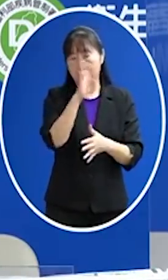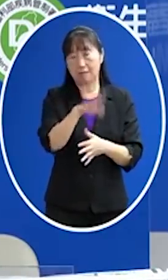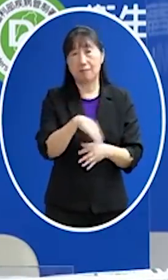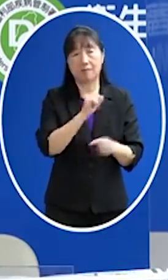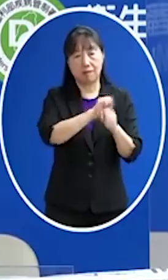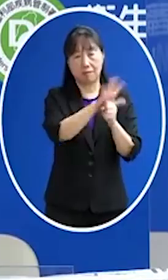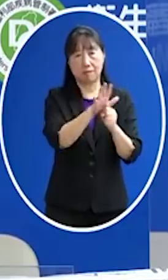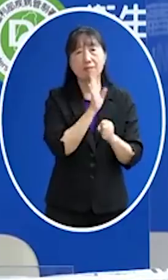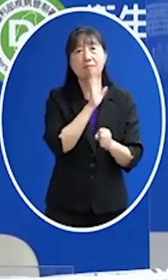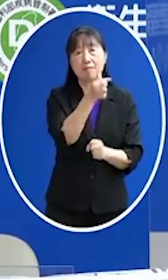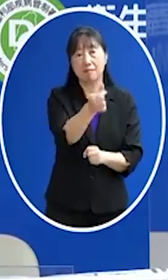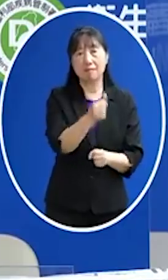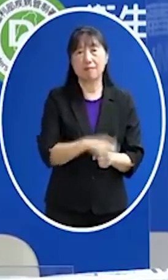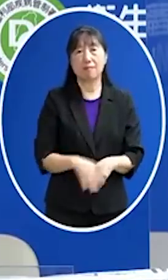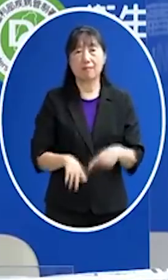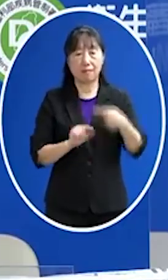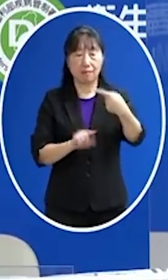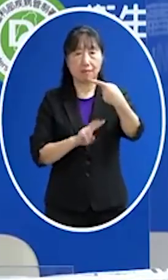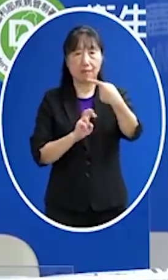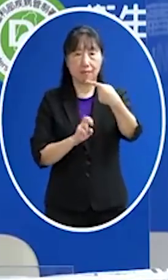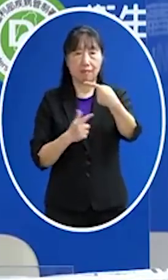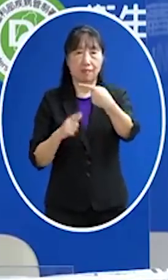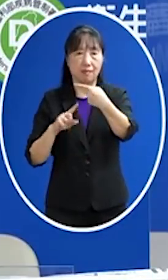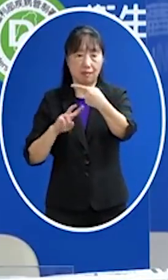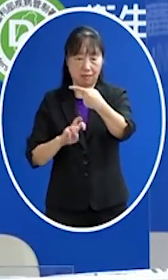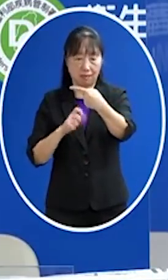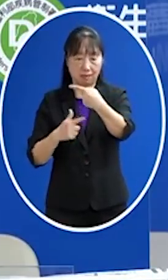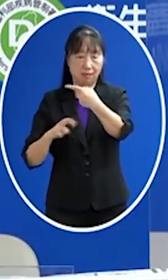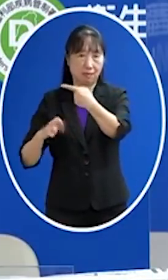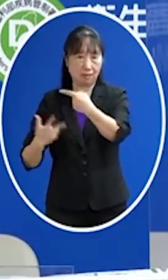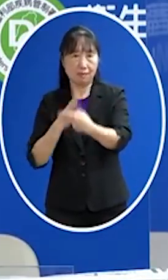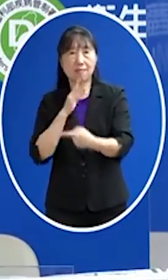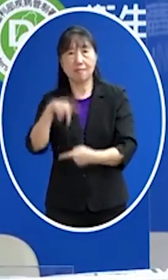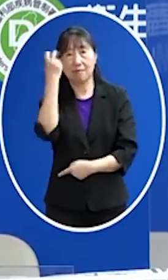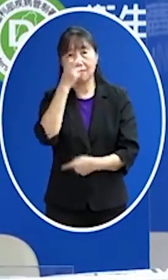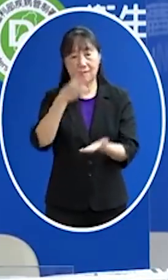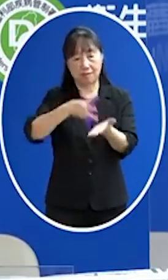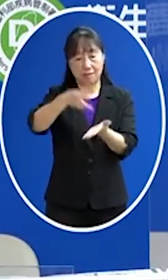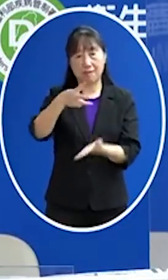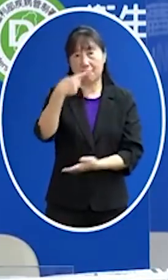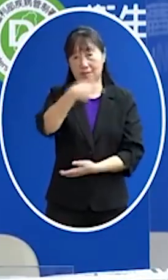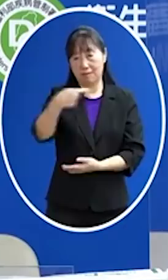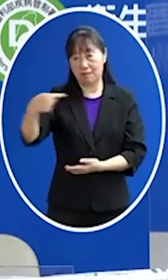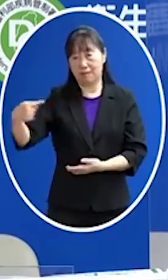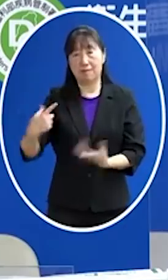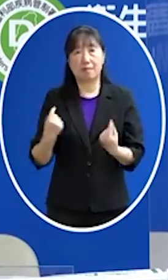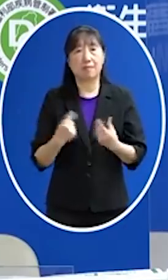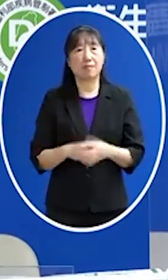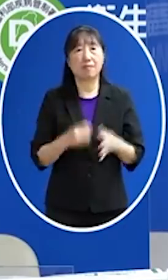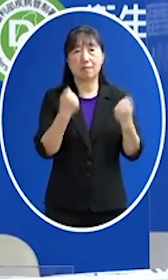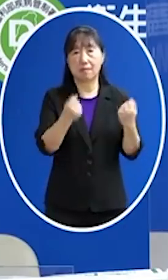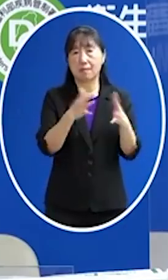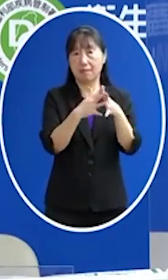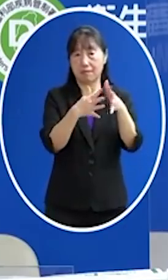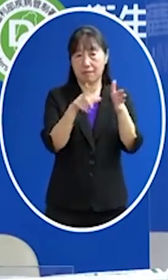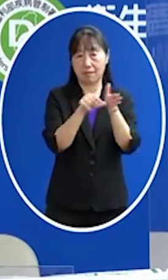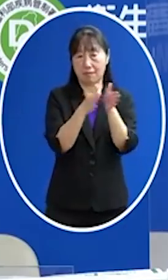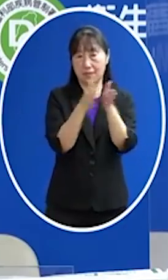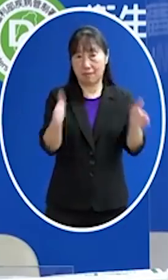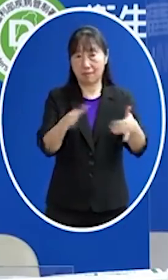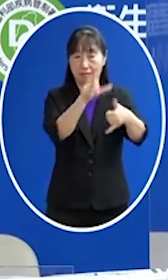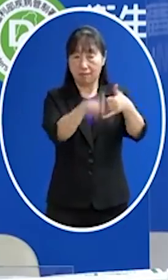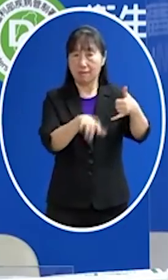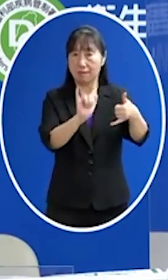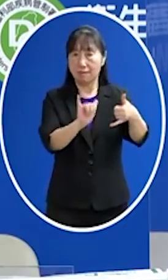的阳性，1月26、27、2月3日三次检验都是阴性，那在美国期间他没有症